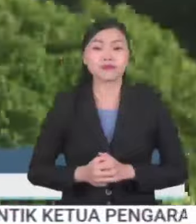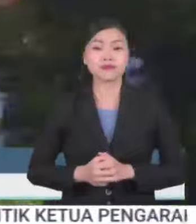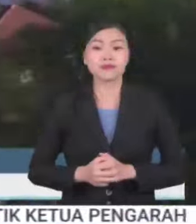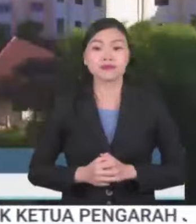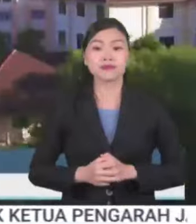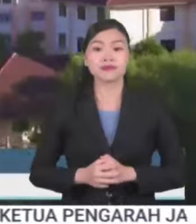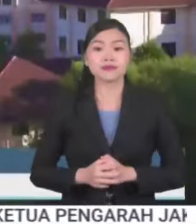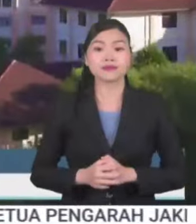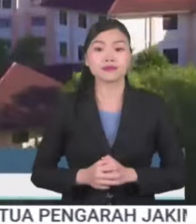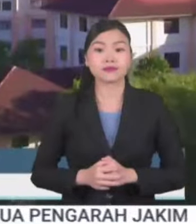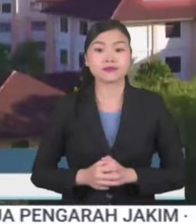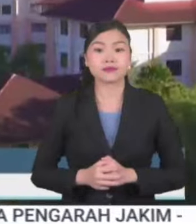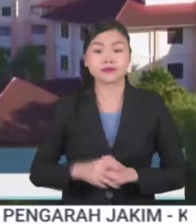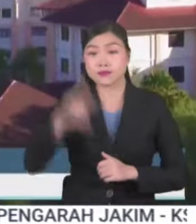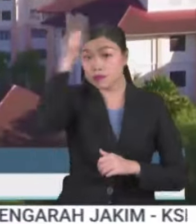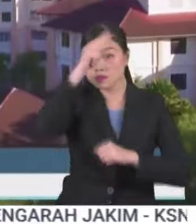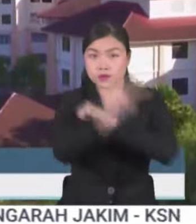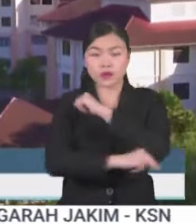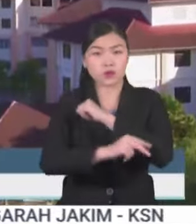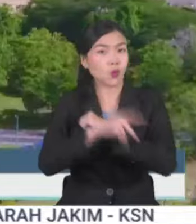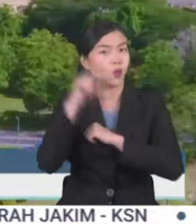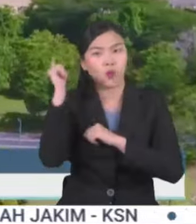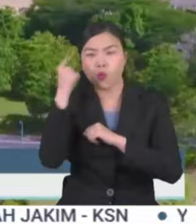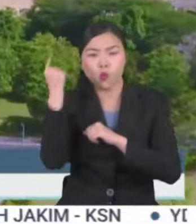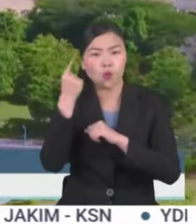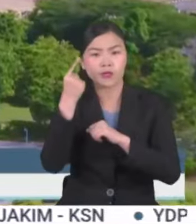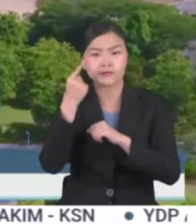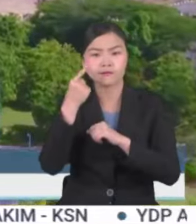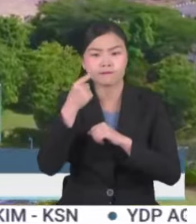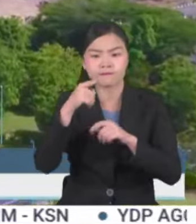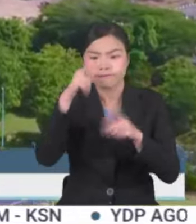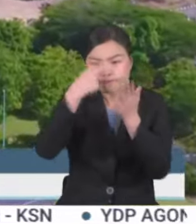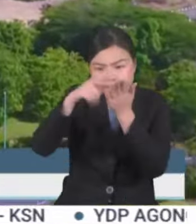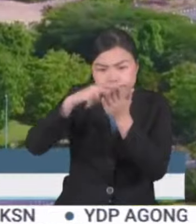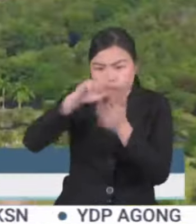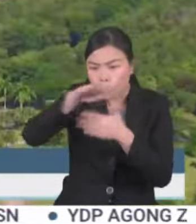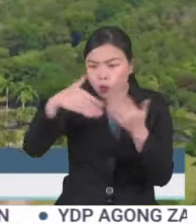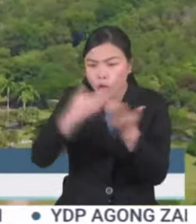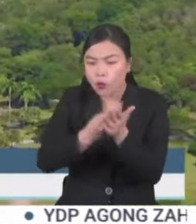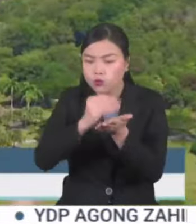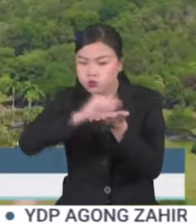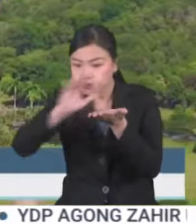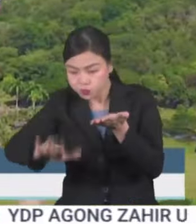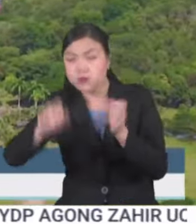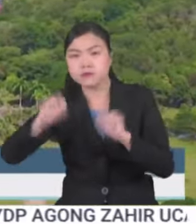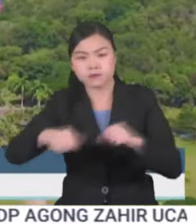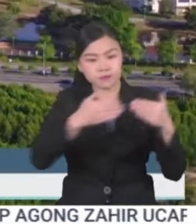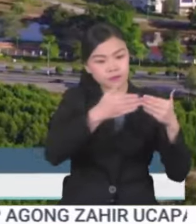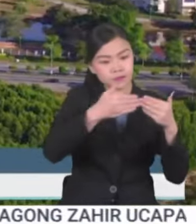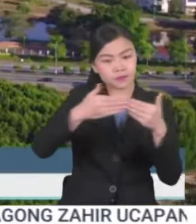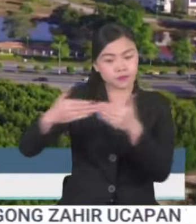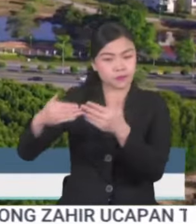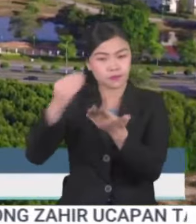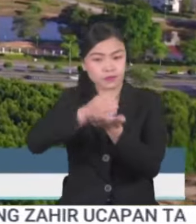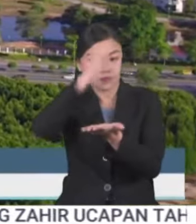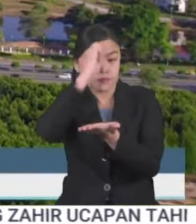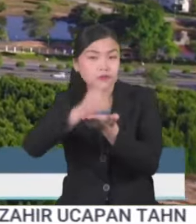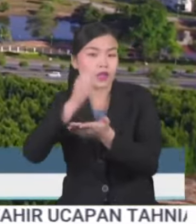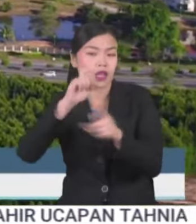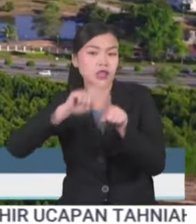ini justeru kerajaan Negeri sentiasa memastikan anak-anak negeri ini dapat meneruskan pendidikan menerusi pelbagai